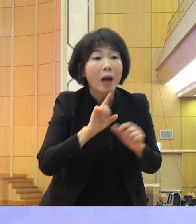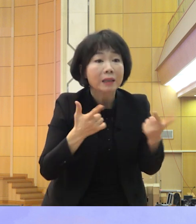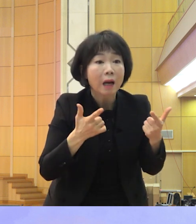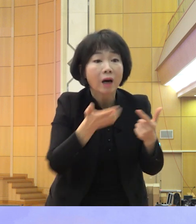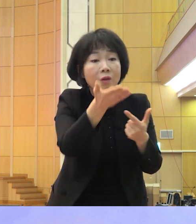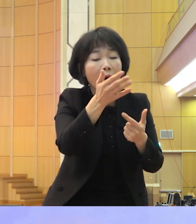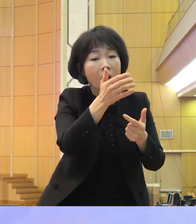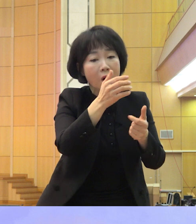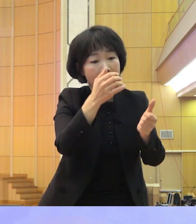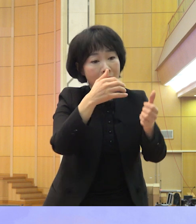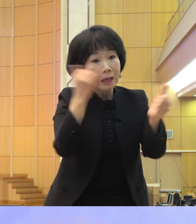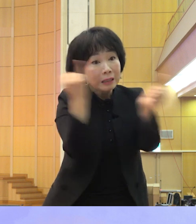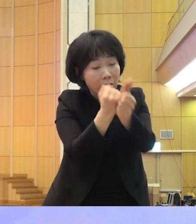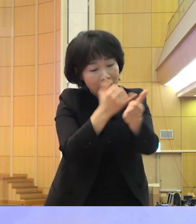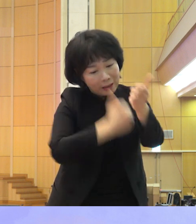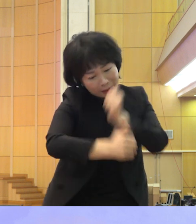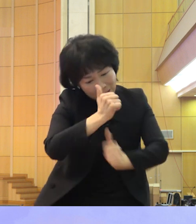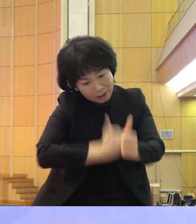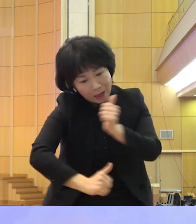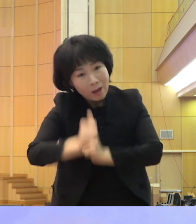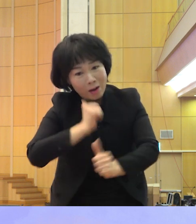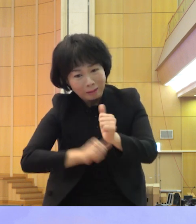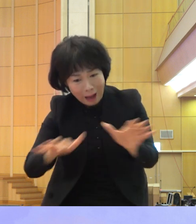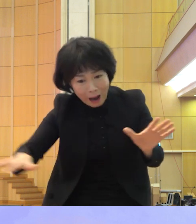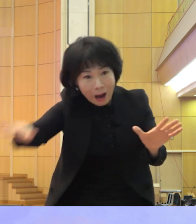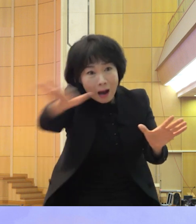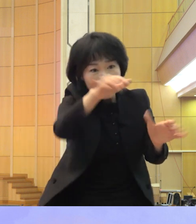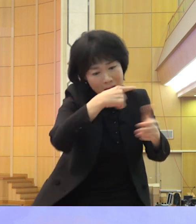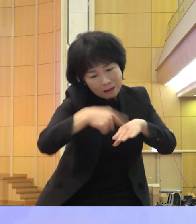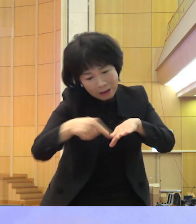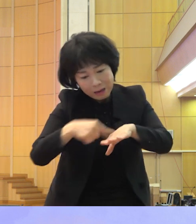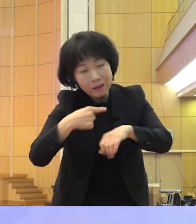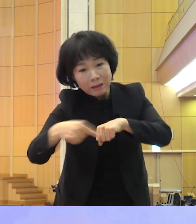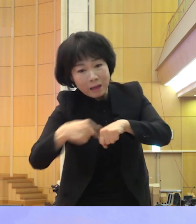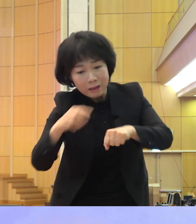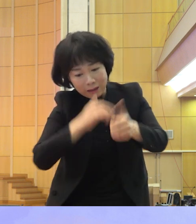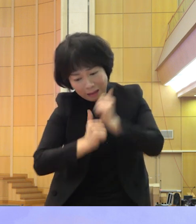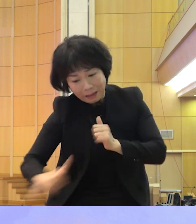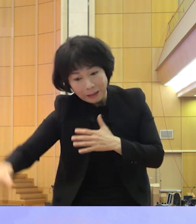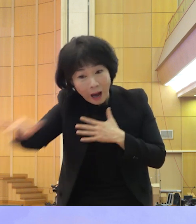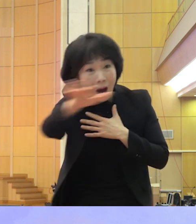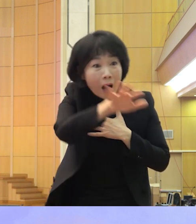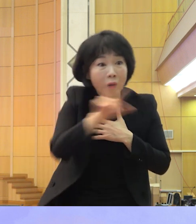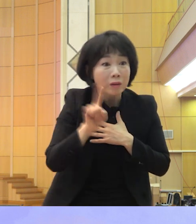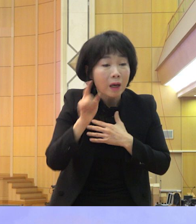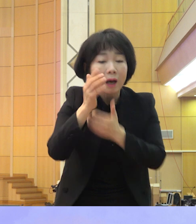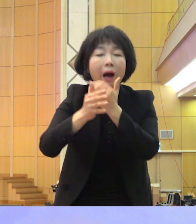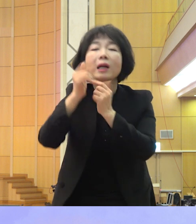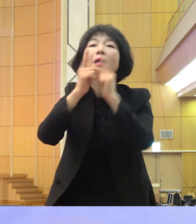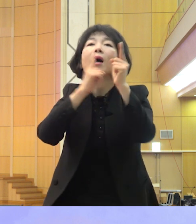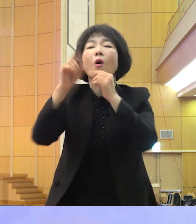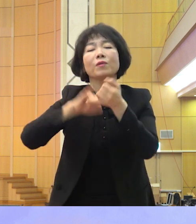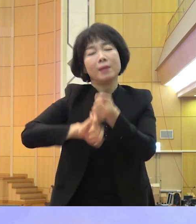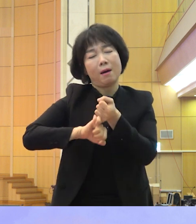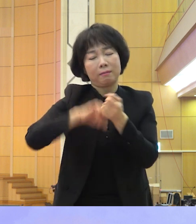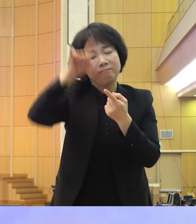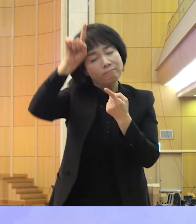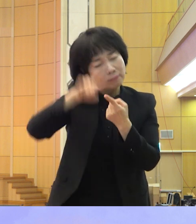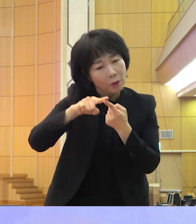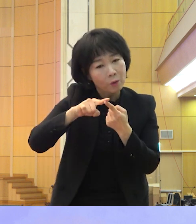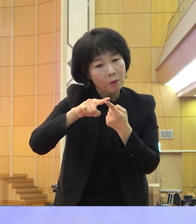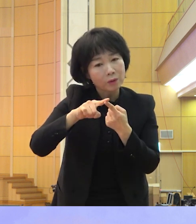아니라 내 아들 그리고 내 후손들 대대로 하나님이 언약한